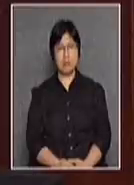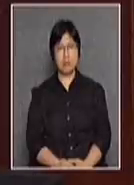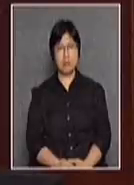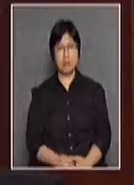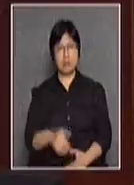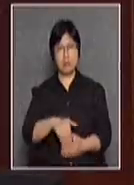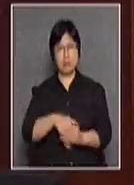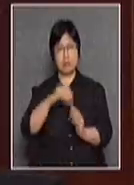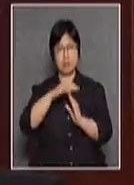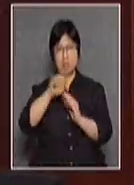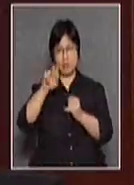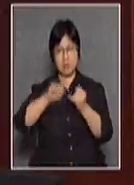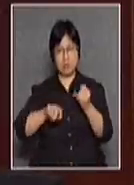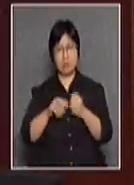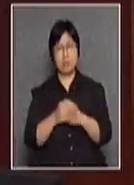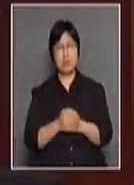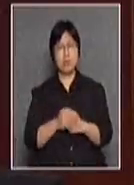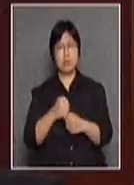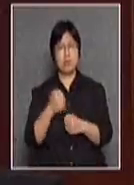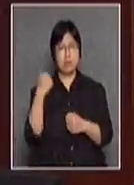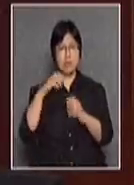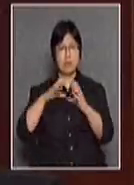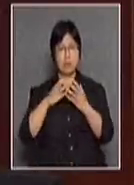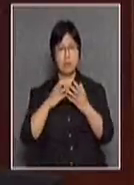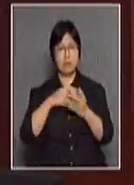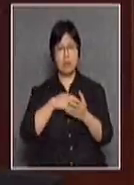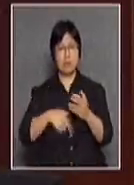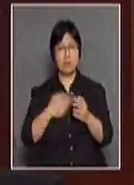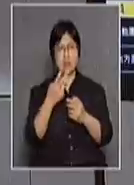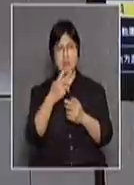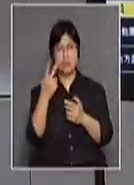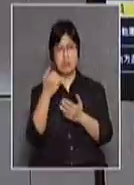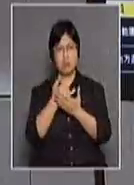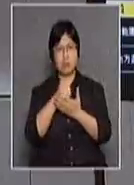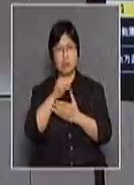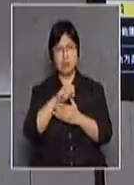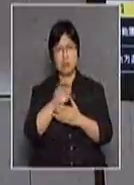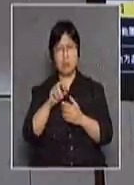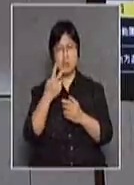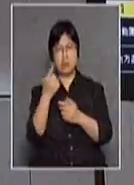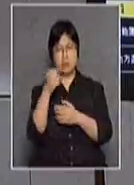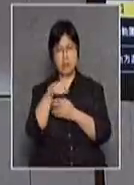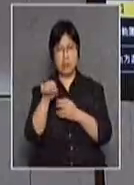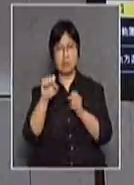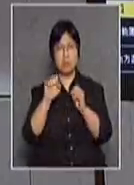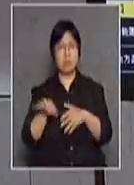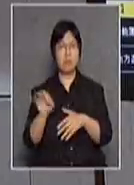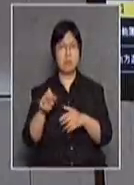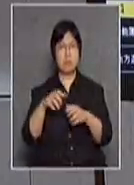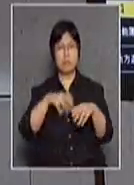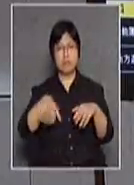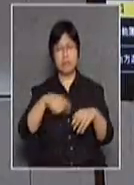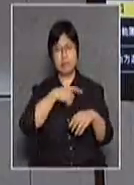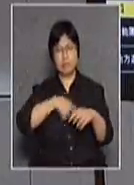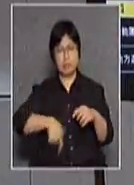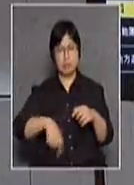停止表決顯示結果。功能團體選舉產生的議員，二十二位出席，沒有人贊成；二十一位反對，沒有人棄權。分區直接選舉產